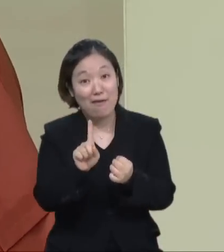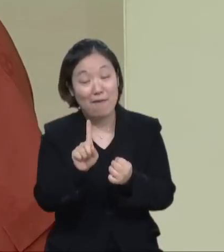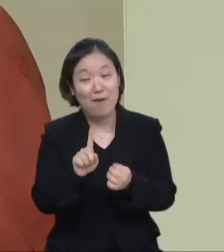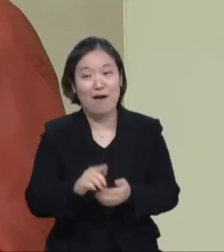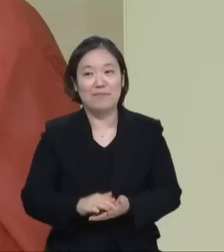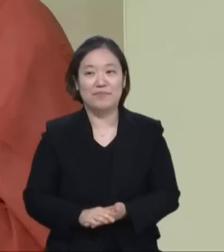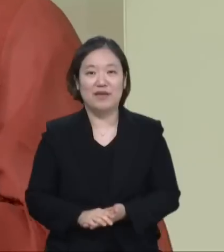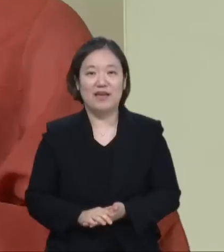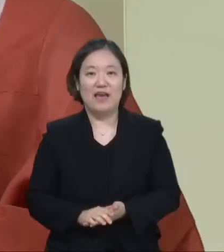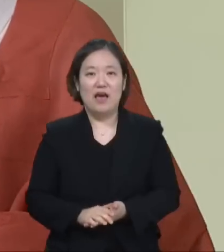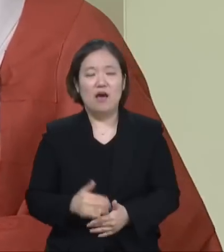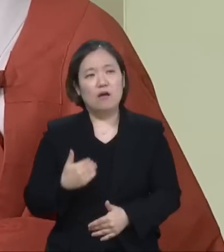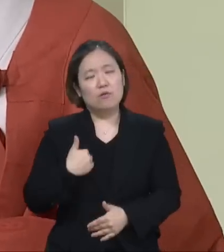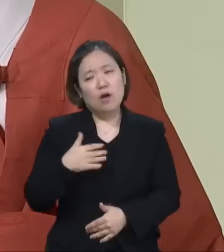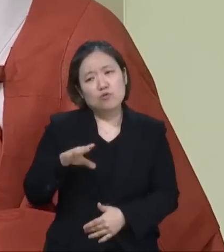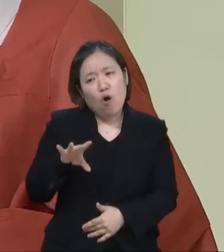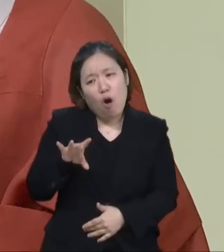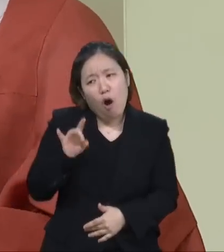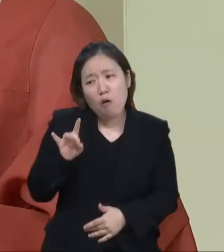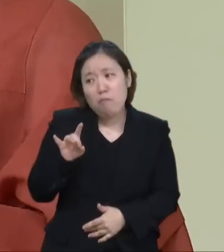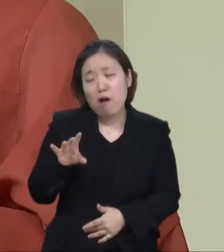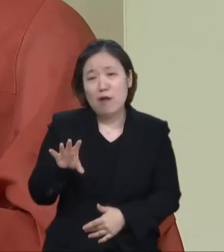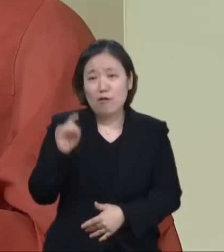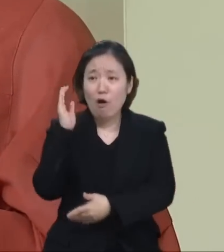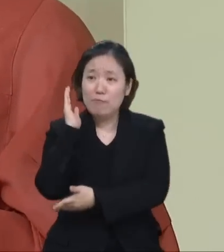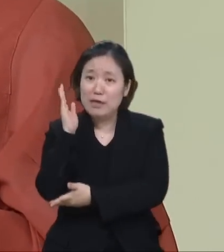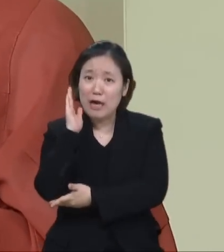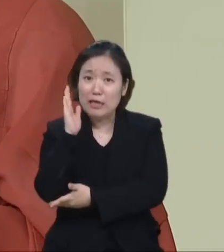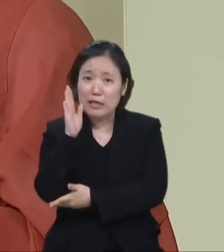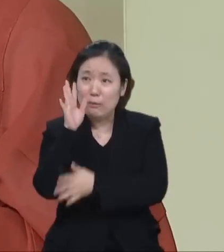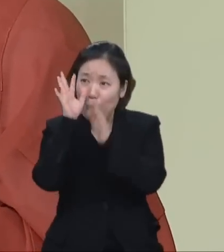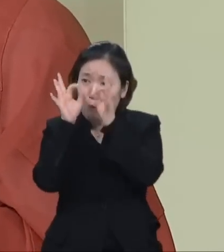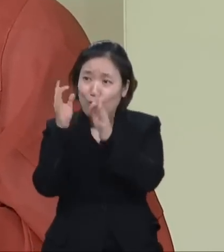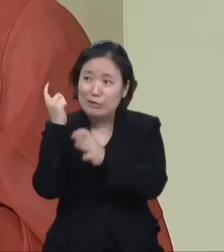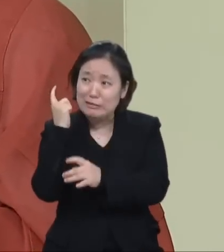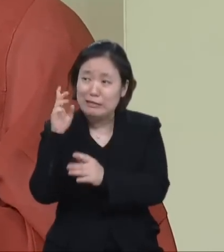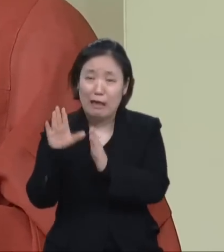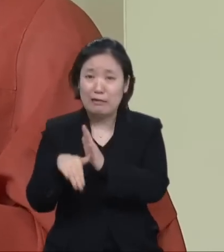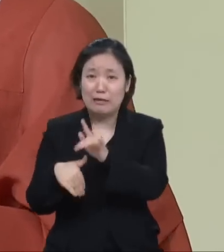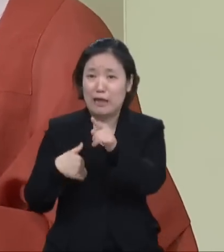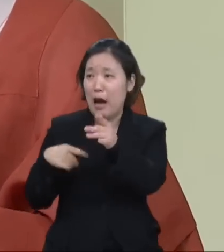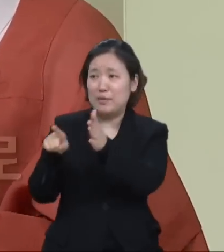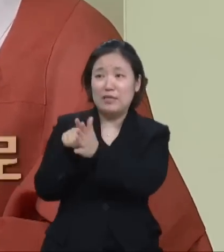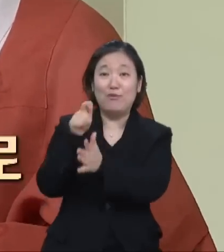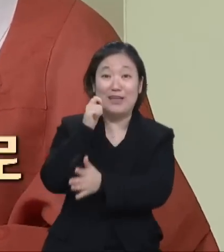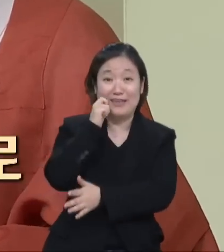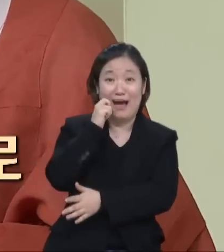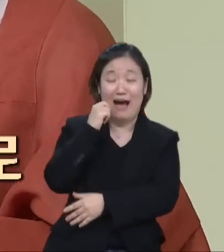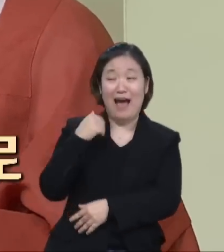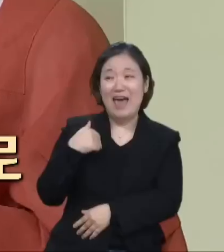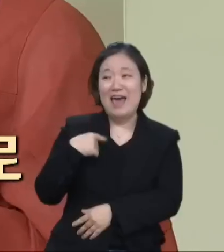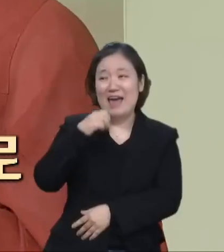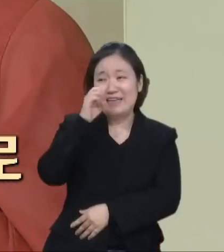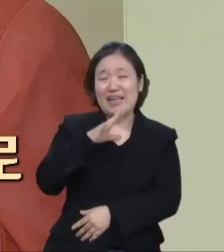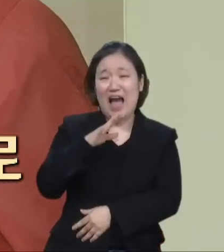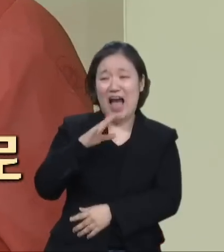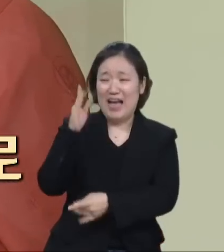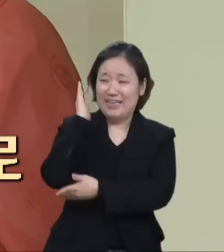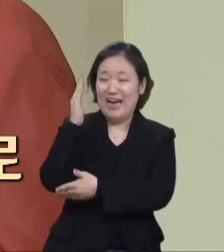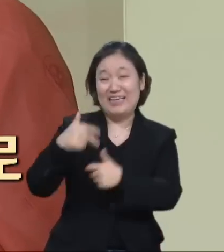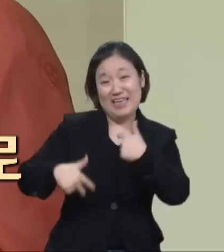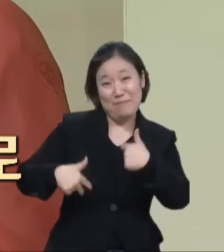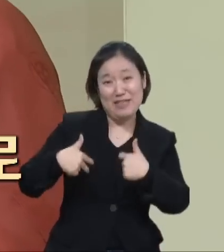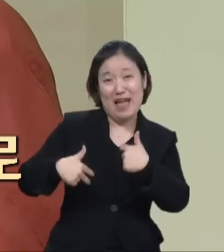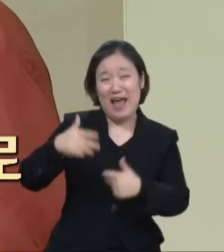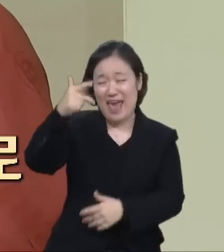처음에는 그냥 믿음이 안 갔대요 이야기가 재밌으니까 재밌으니까 무슨 전설의 고향이나 옛날